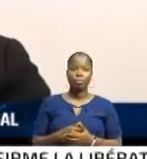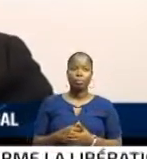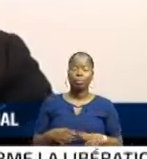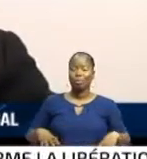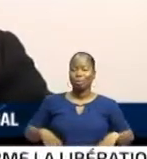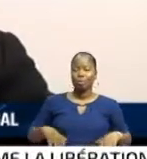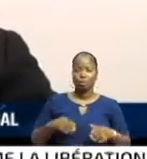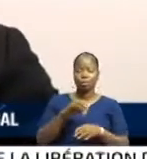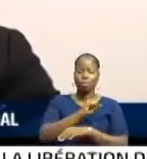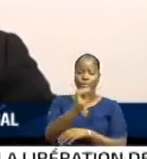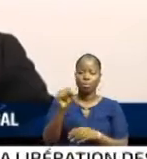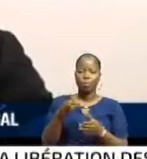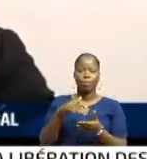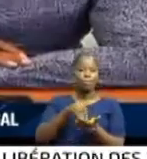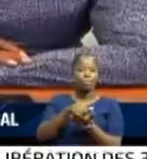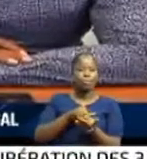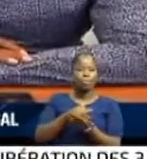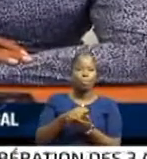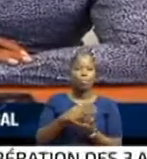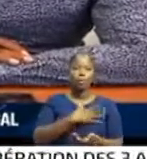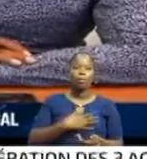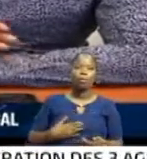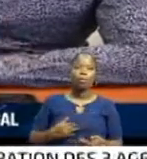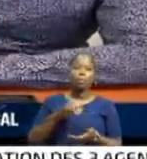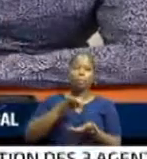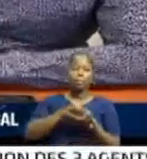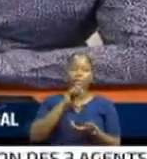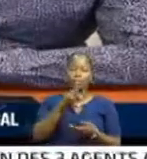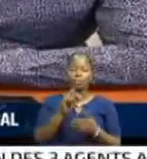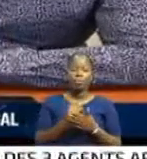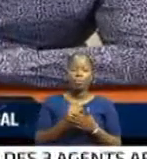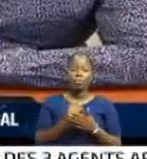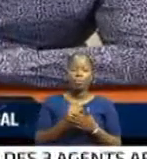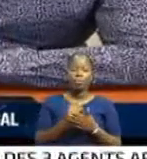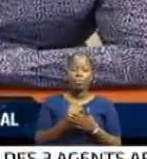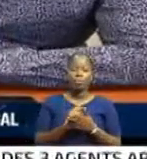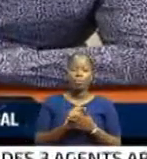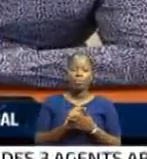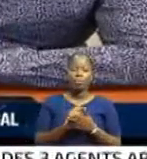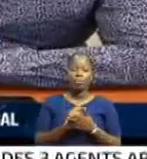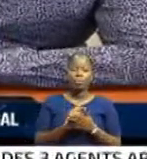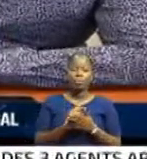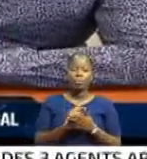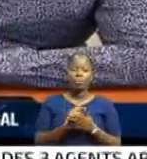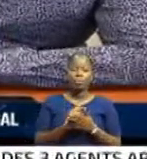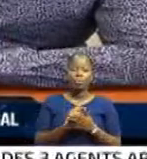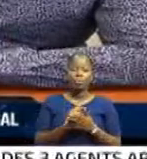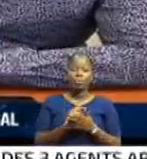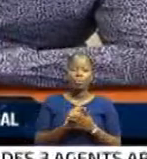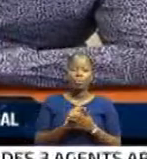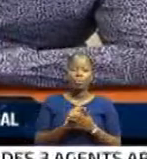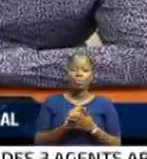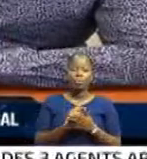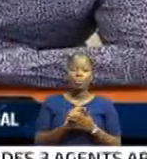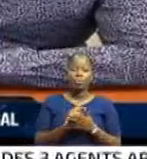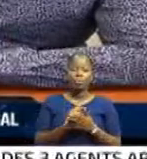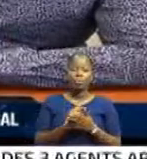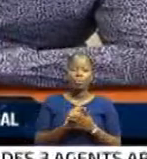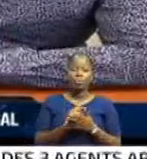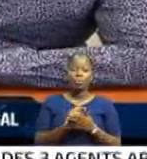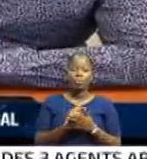faibles et c'est un statut qu'ils peuvent jalousement préservée et que le gouvernement est